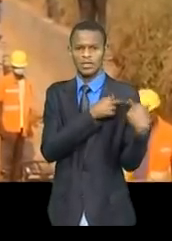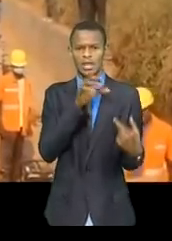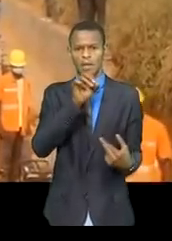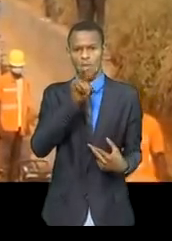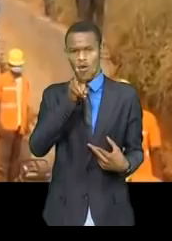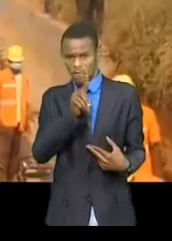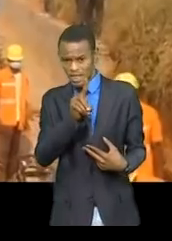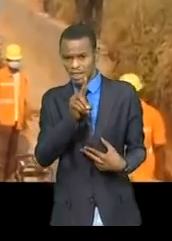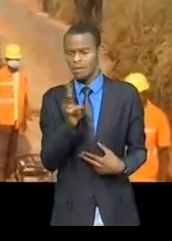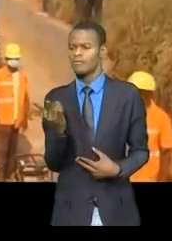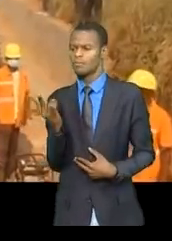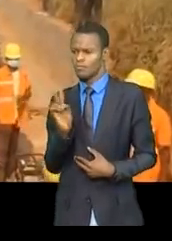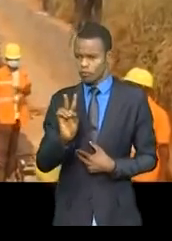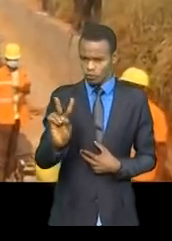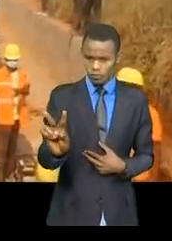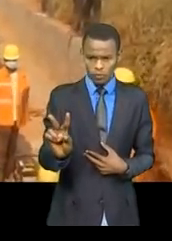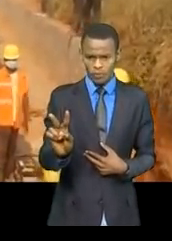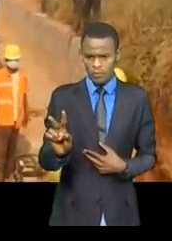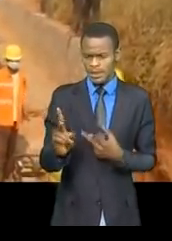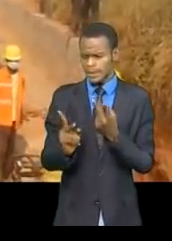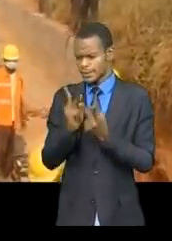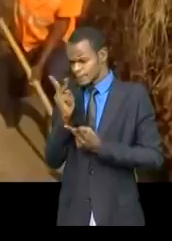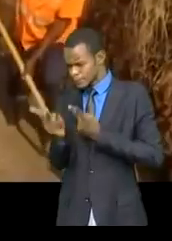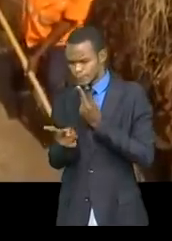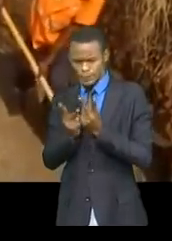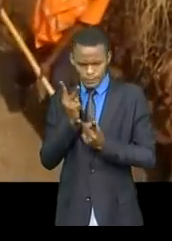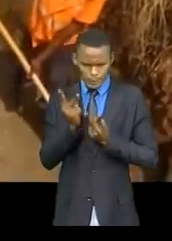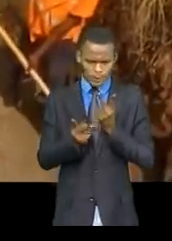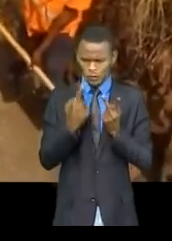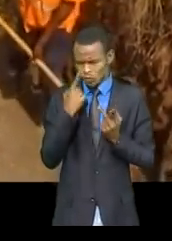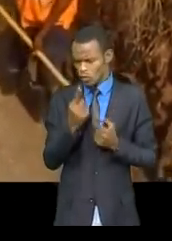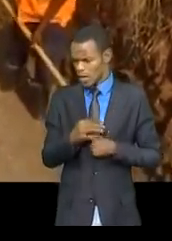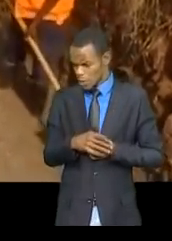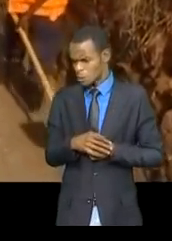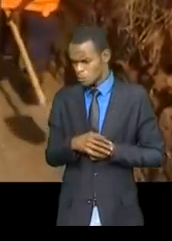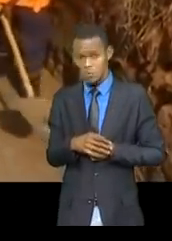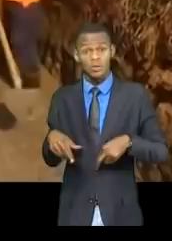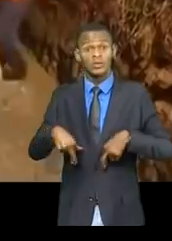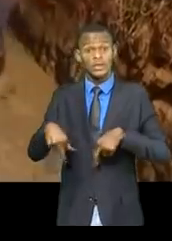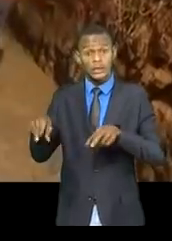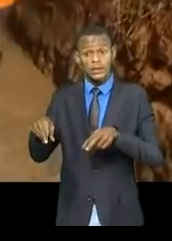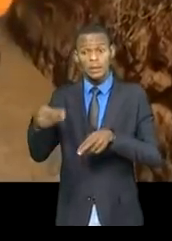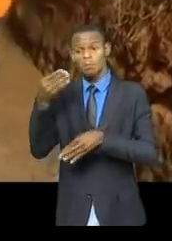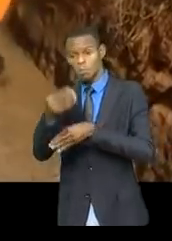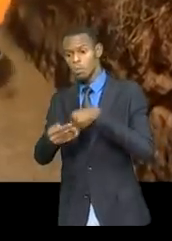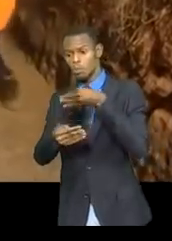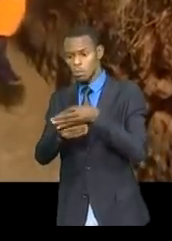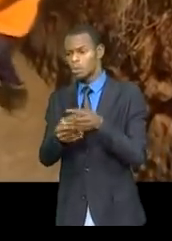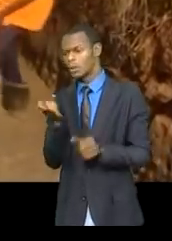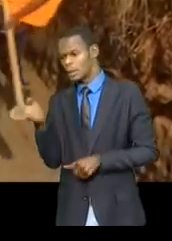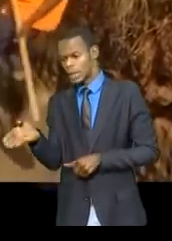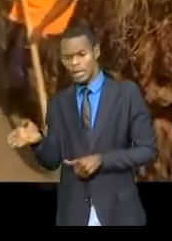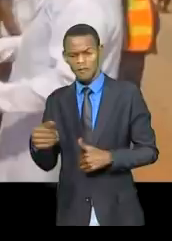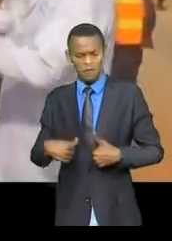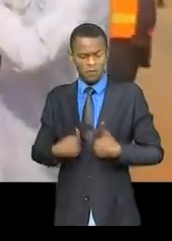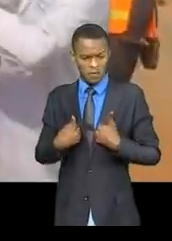David Mukeba a inspecté tour à tour la base vie des Crexet, le travaux de construction des ouvrages d'assainissement sur l'avenue Lusambo et